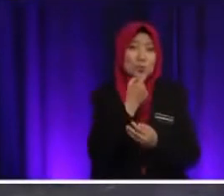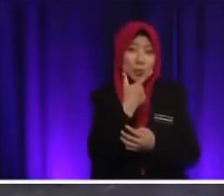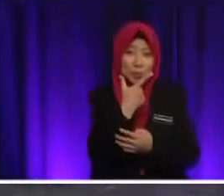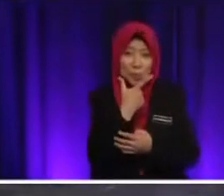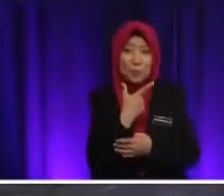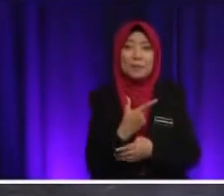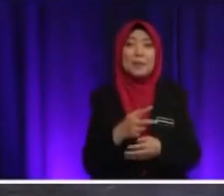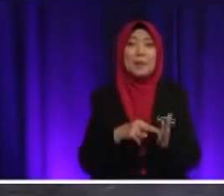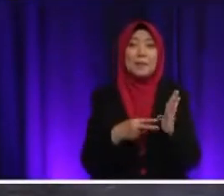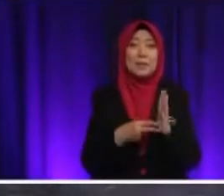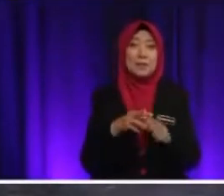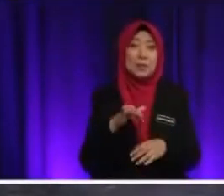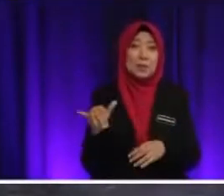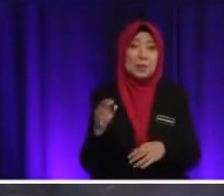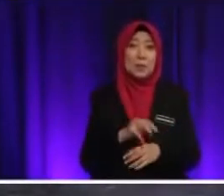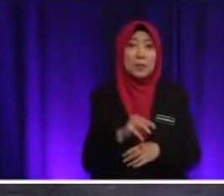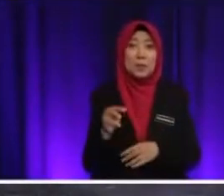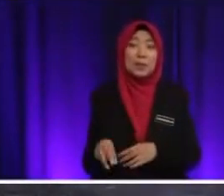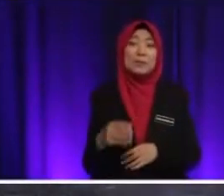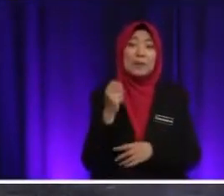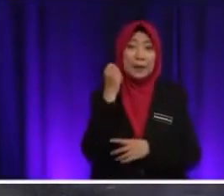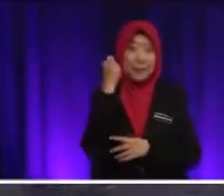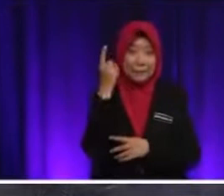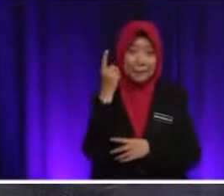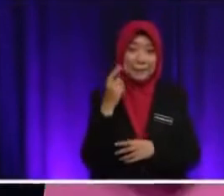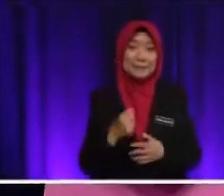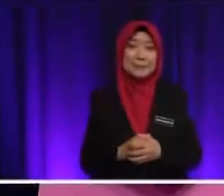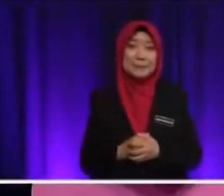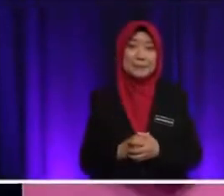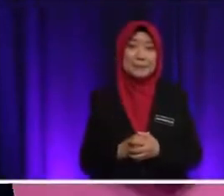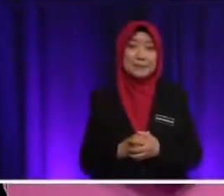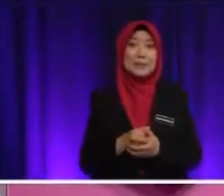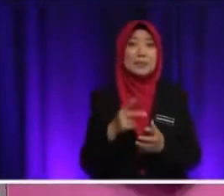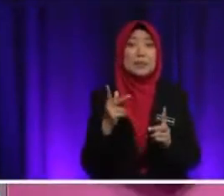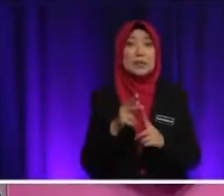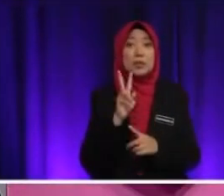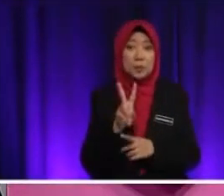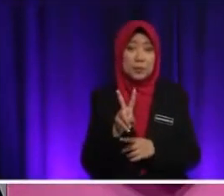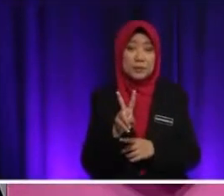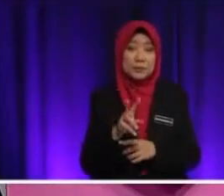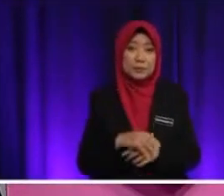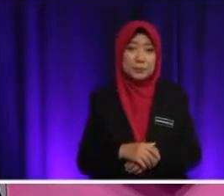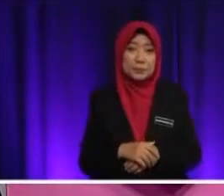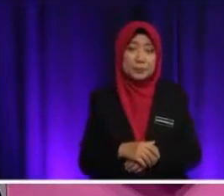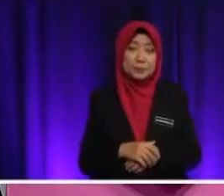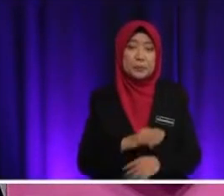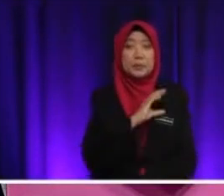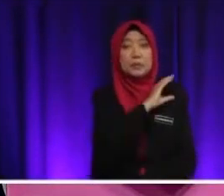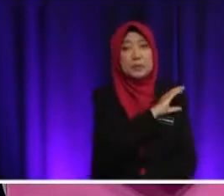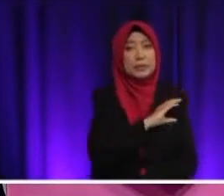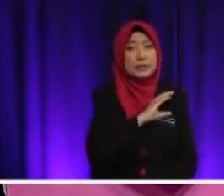seronoklah kita kalau murid-murid faham. Betul, ya. Okey. Kita teruskan yang kedua. Okey, kalau semua dah faham, kita tengok yang kedua. Ciri